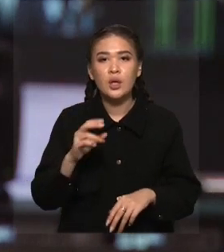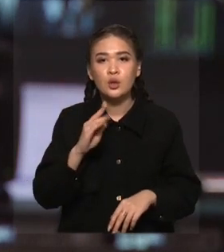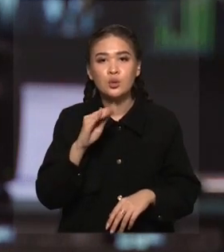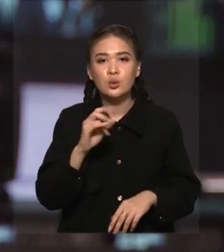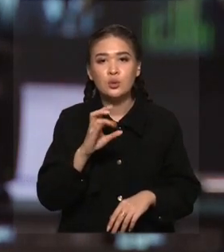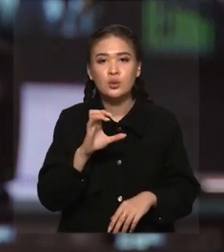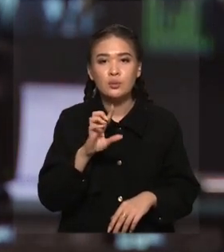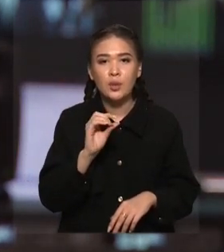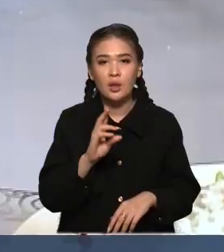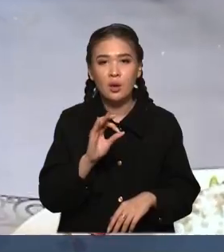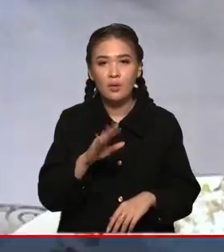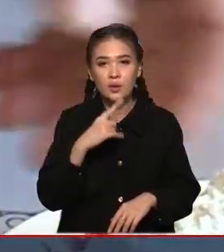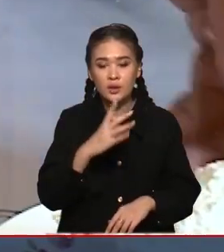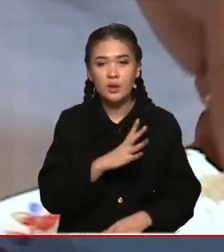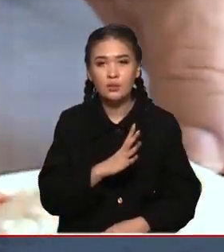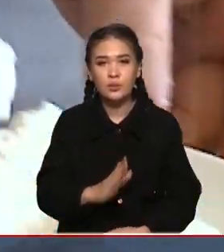Жүнісбеков сабақтайды.